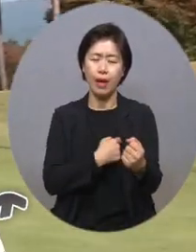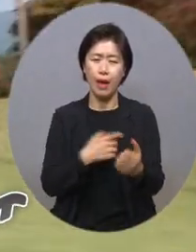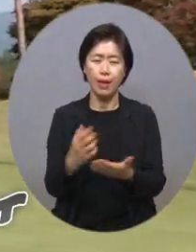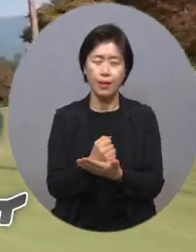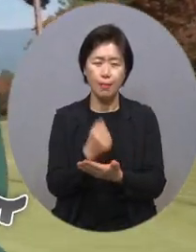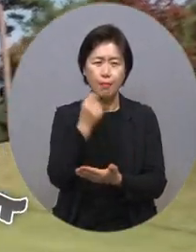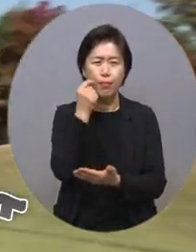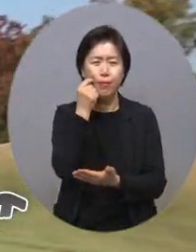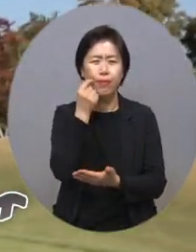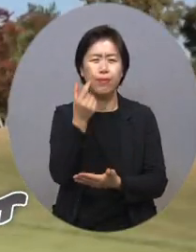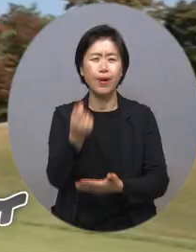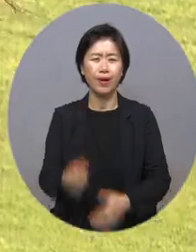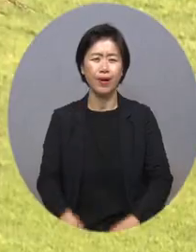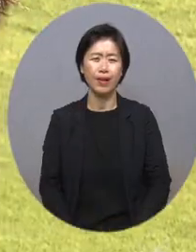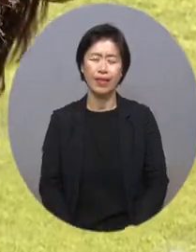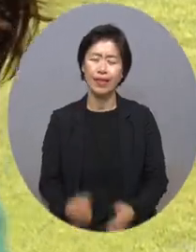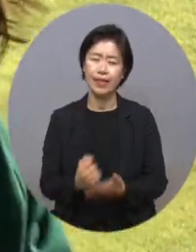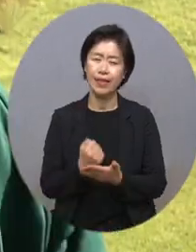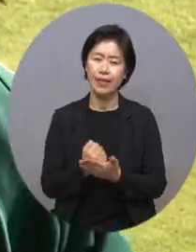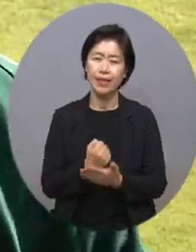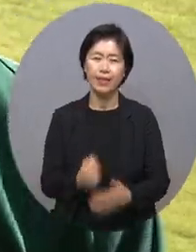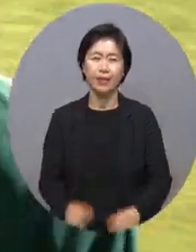같은데요. 아하.